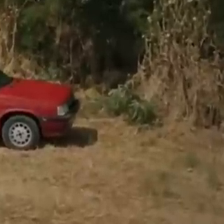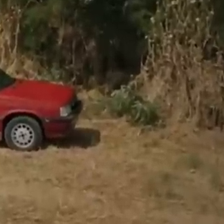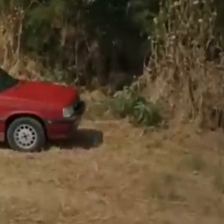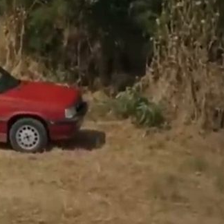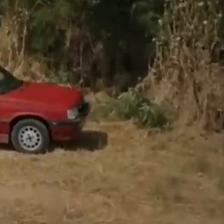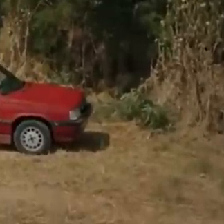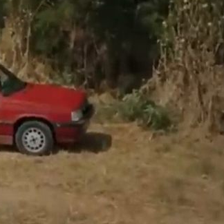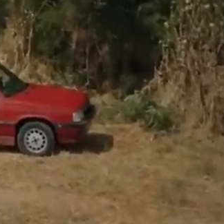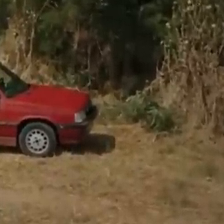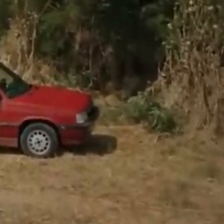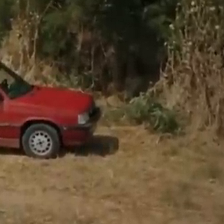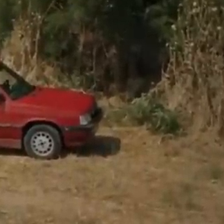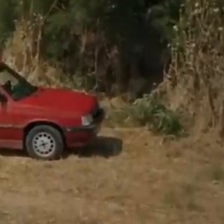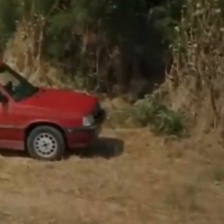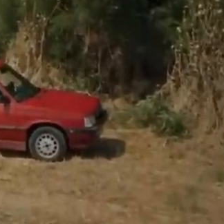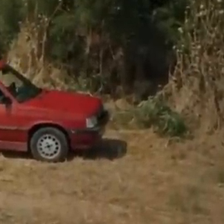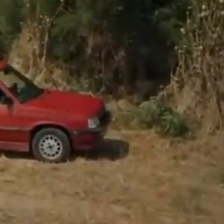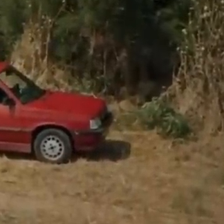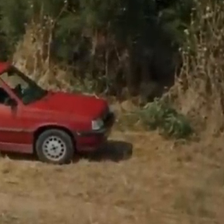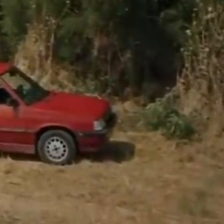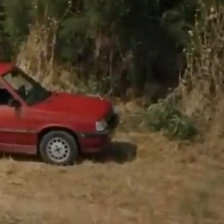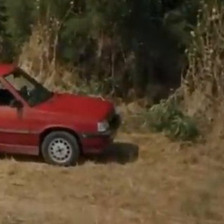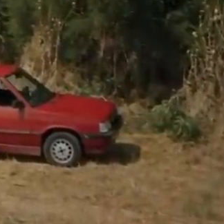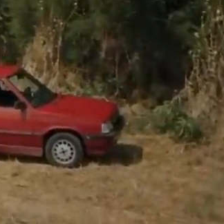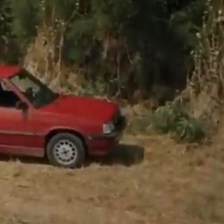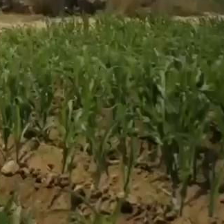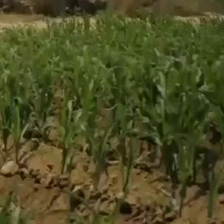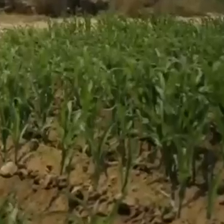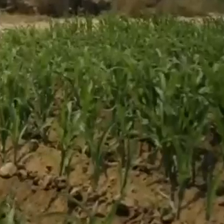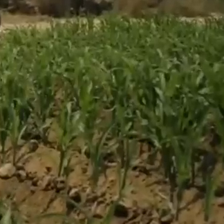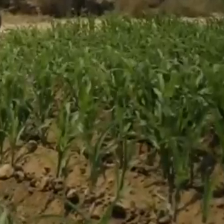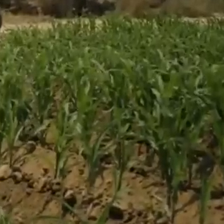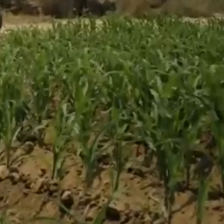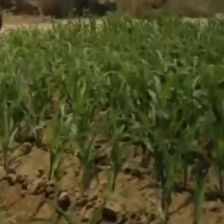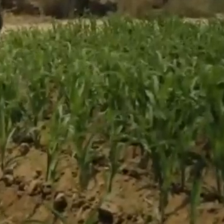Birbirlerine çarpa çarpa yola çıktılar. Hicabi el belinde yılgın traktöre yürüyor.